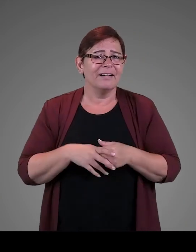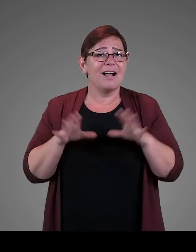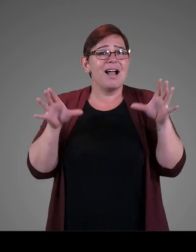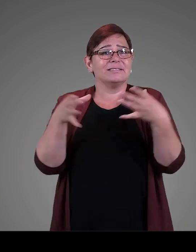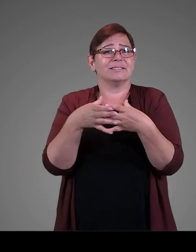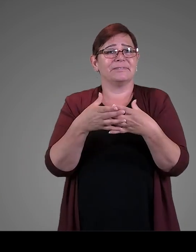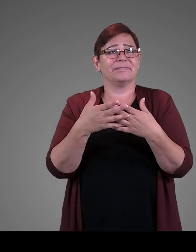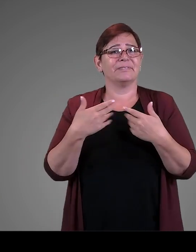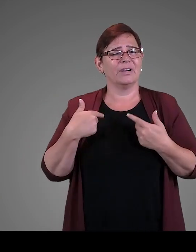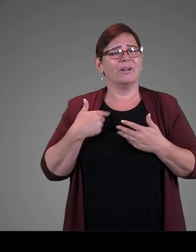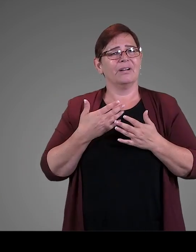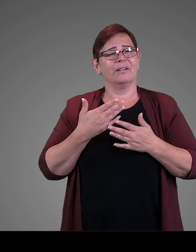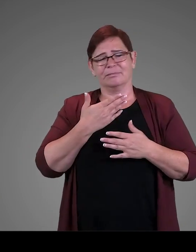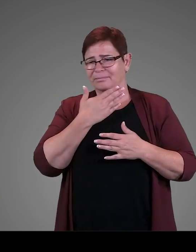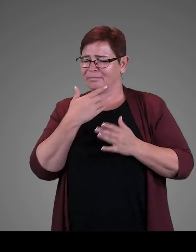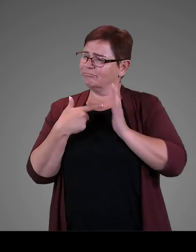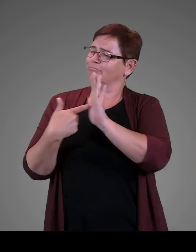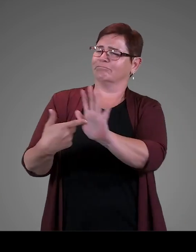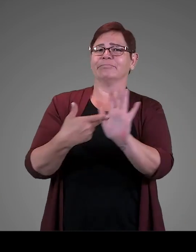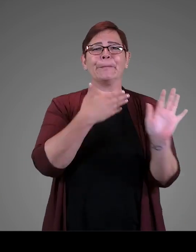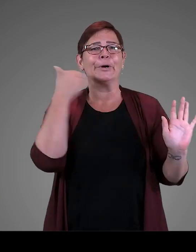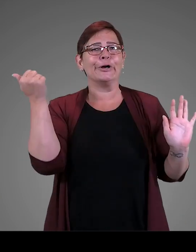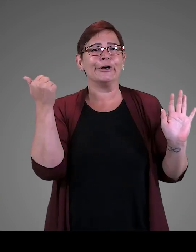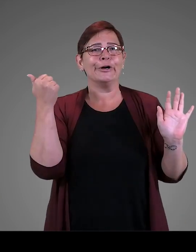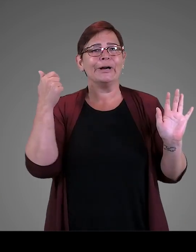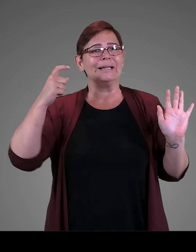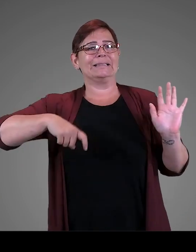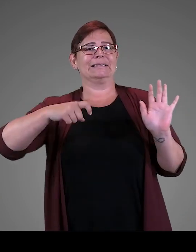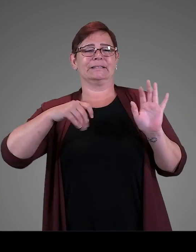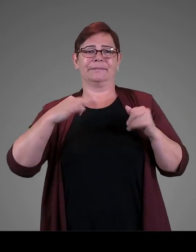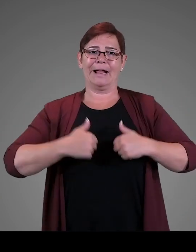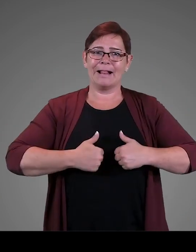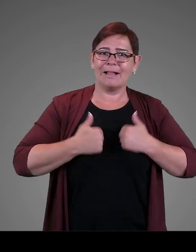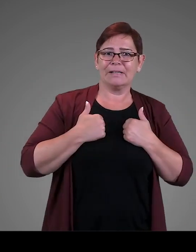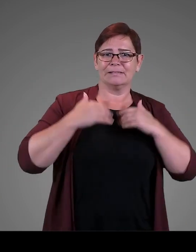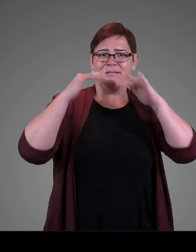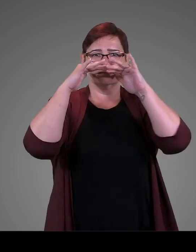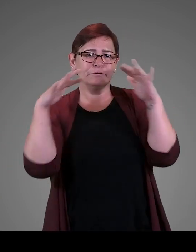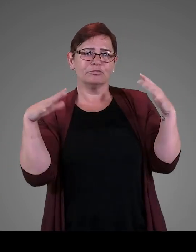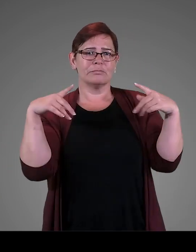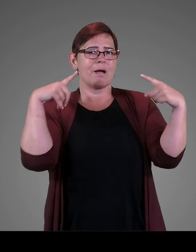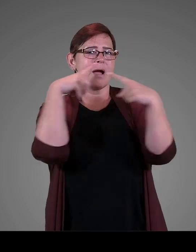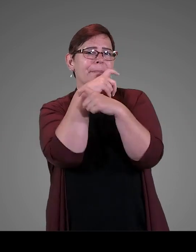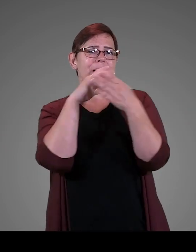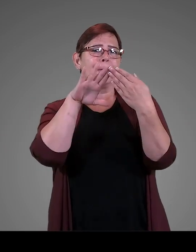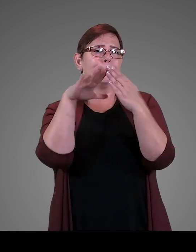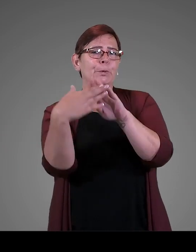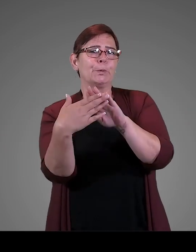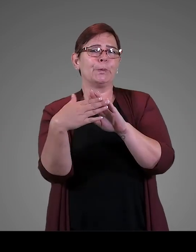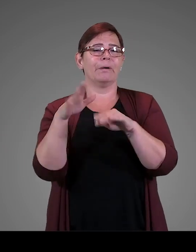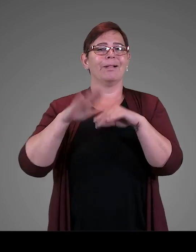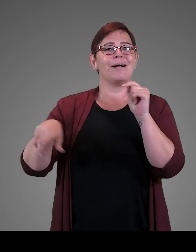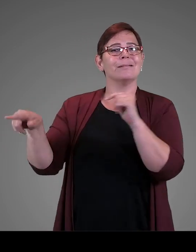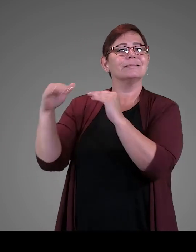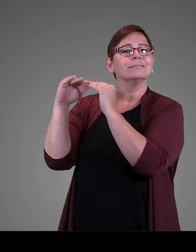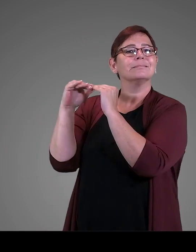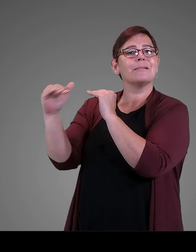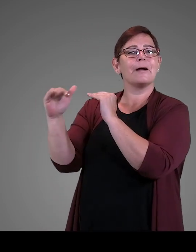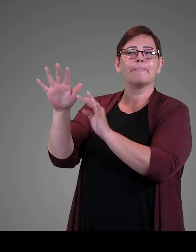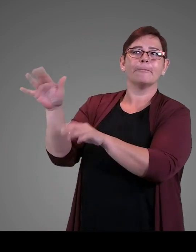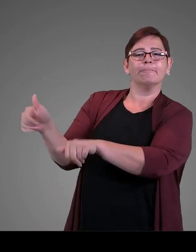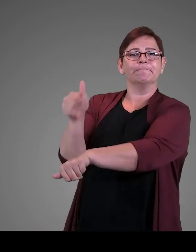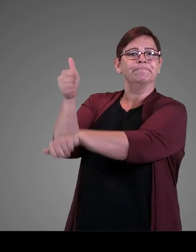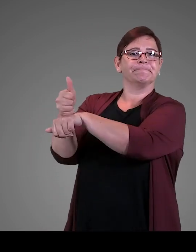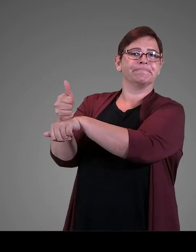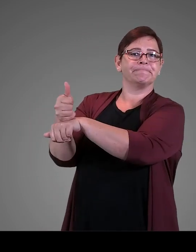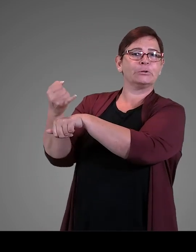Puis je trouve que collectivement, on finit par peut-être mieux représenter les besoins d'une communauté vivante, diversifiée, complexe, qu'une institution